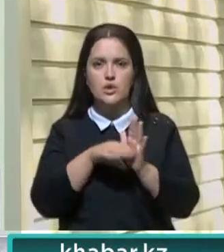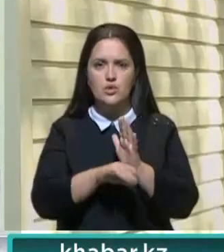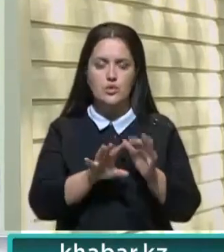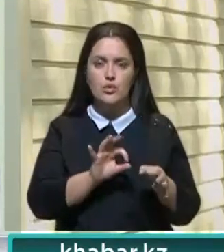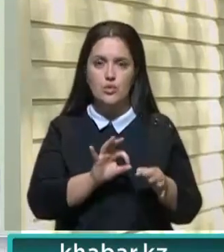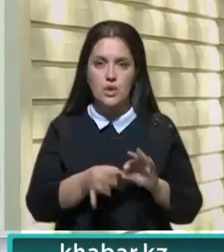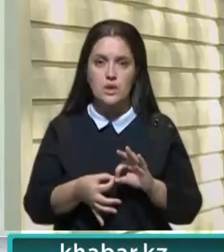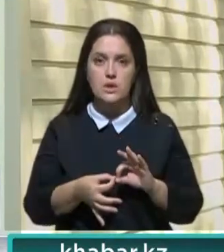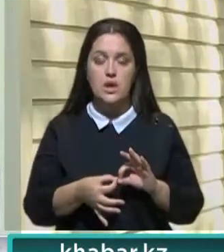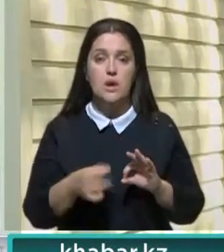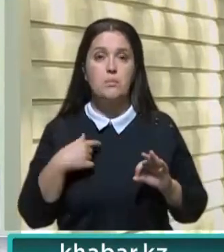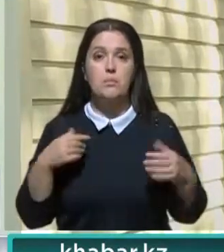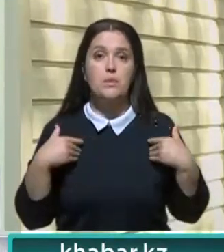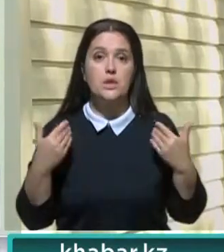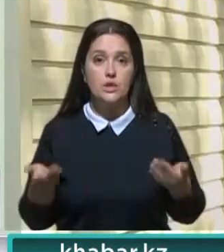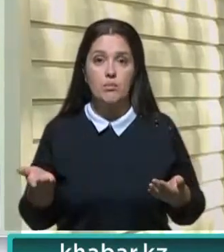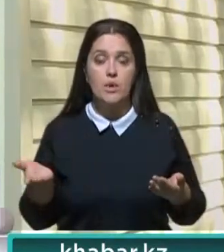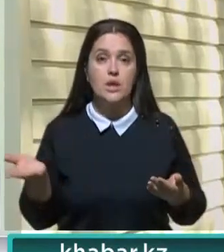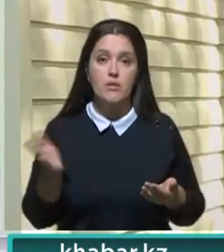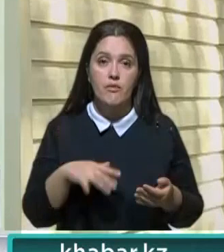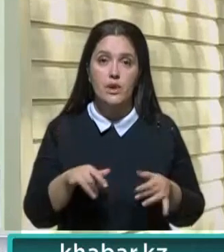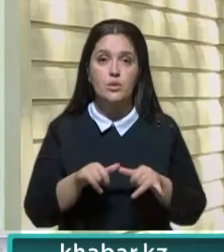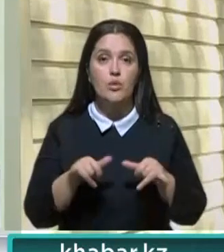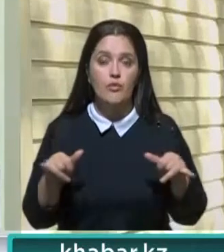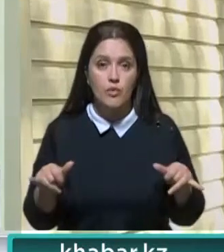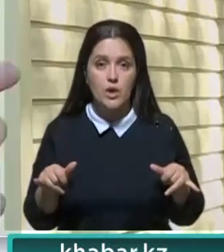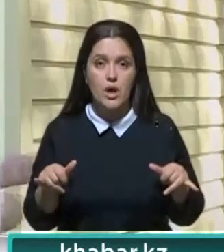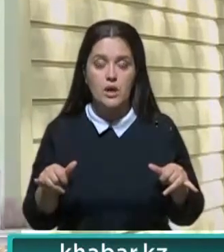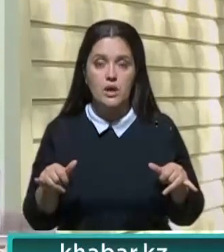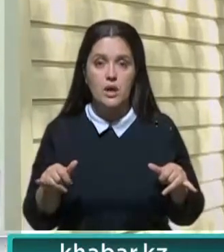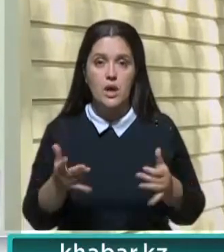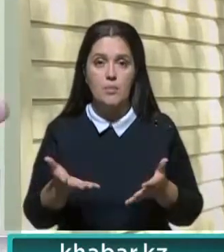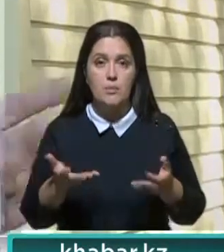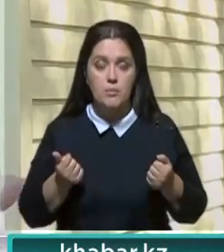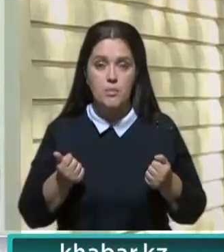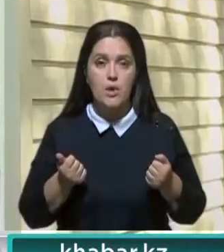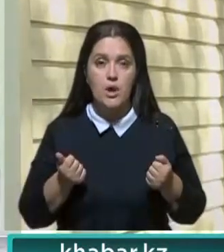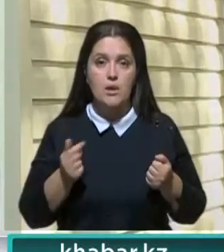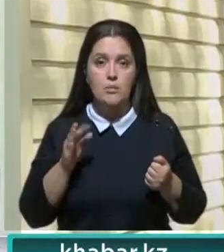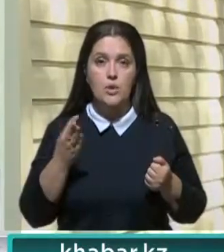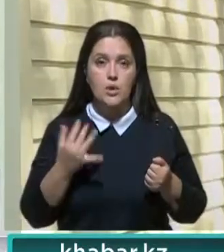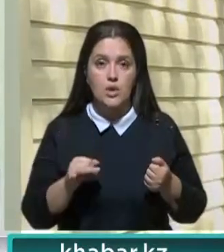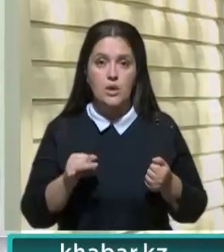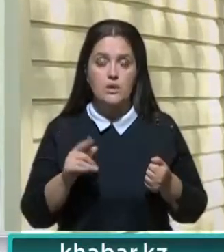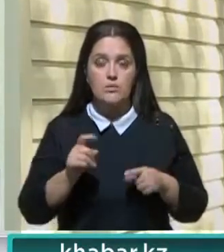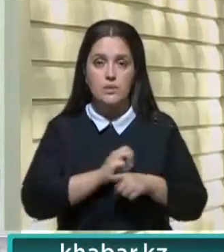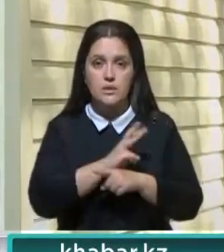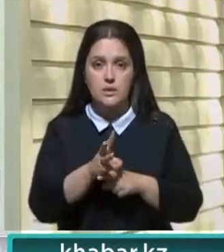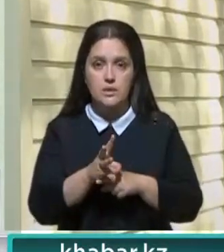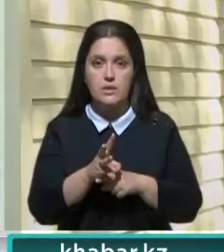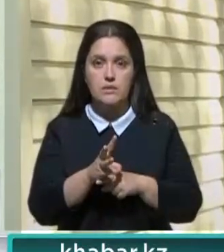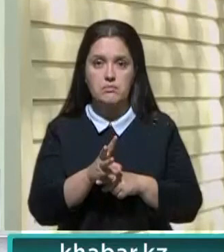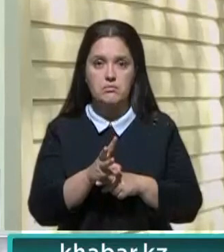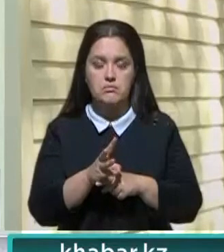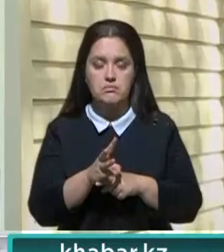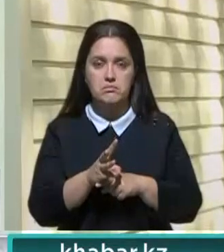очень много мы предложили Давайте увеличим увеличим сумму на приёмную покое Хотя частично перекрытие этот вопрос но